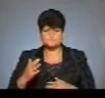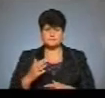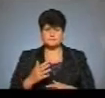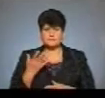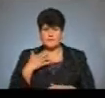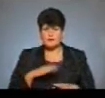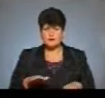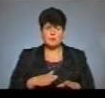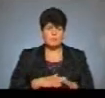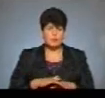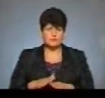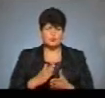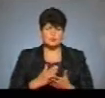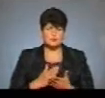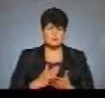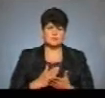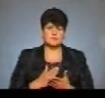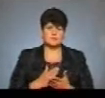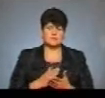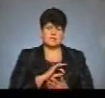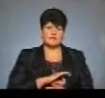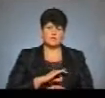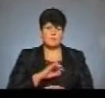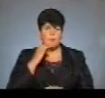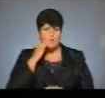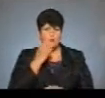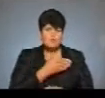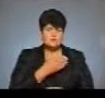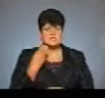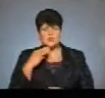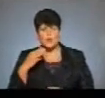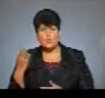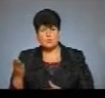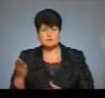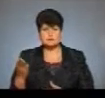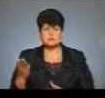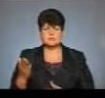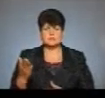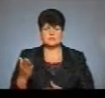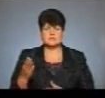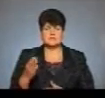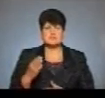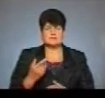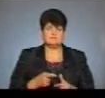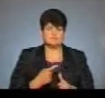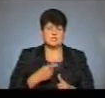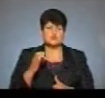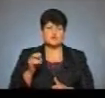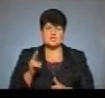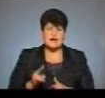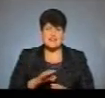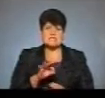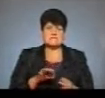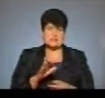повністю абсолютно знаходяться на вихованні в бабусь, в тьоть, так зване соціальне середовище. Я думаю, що